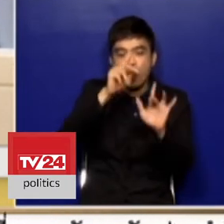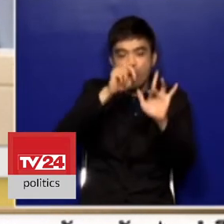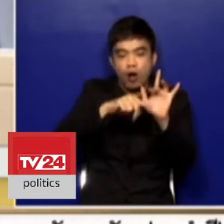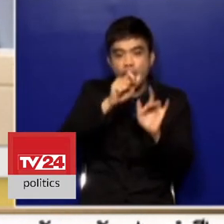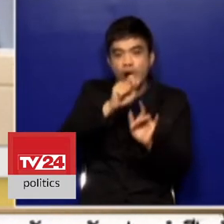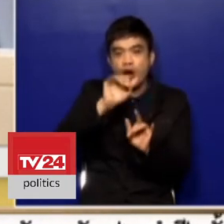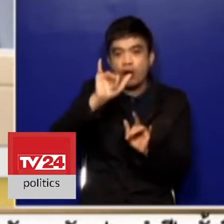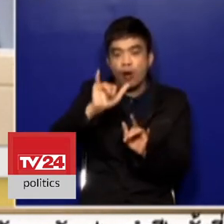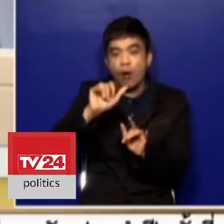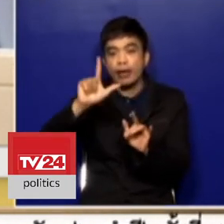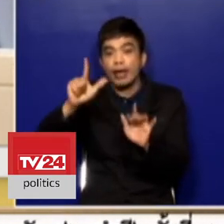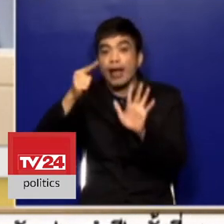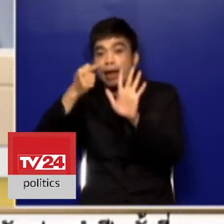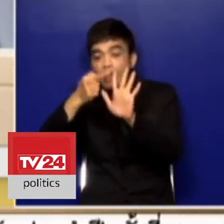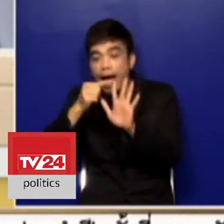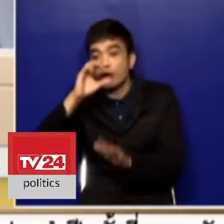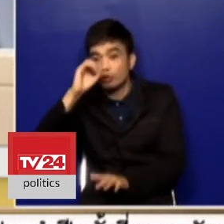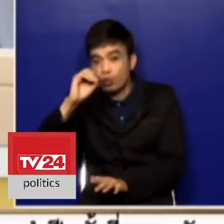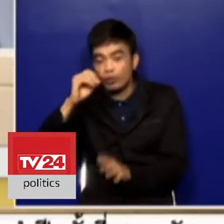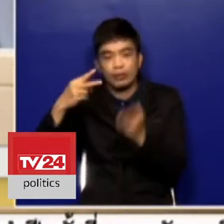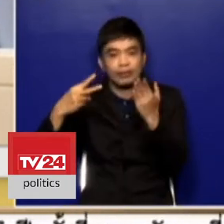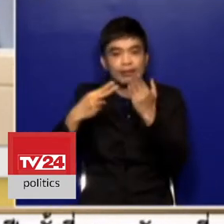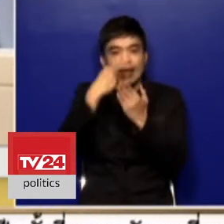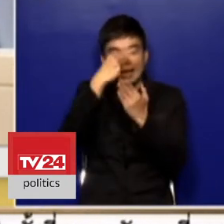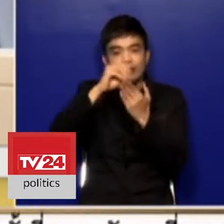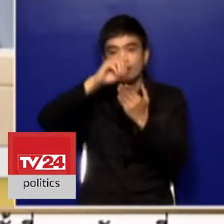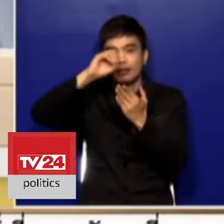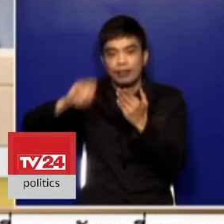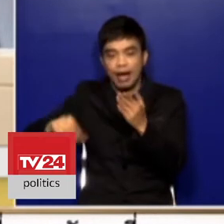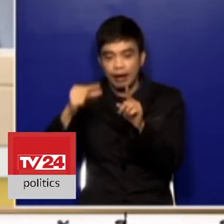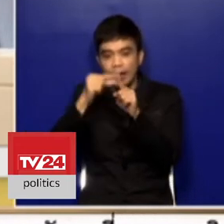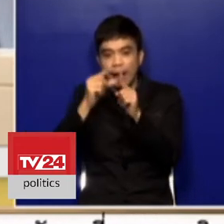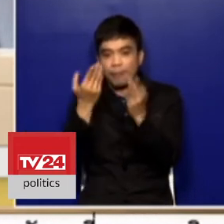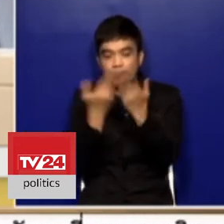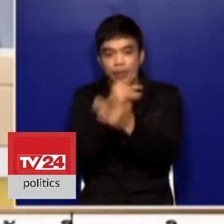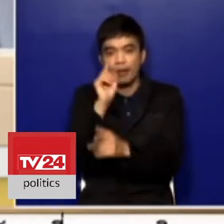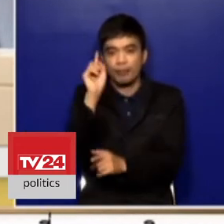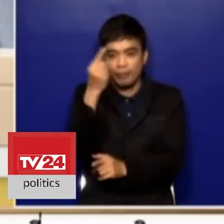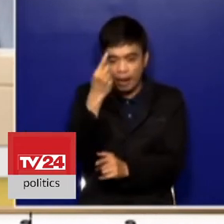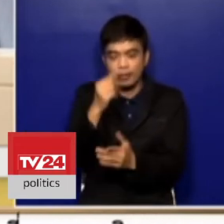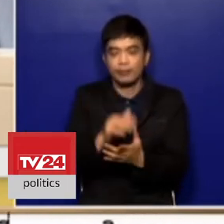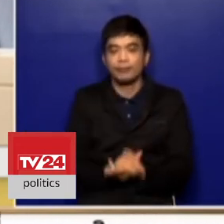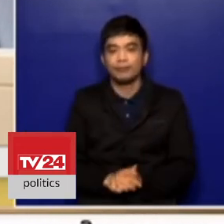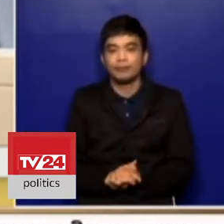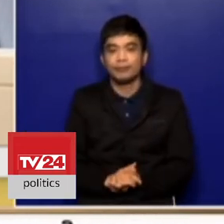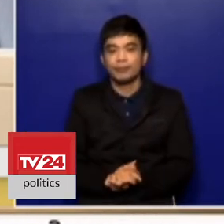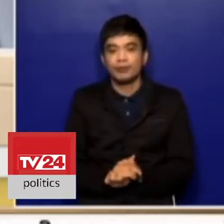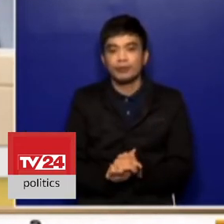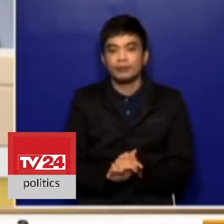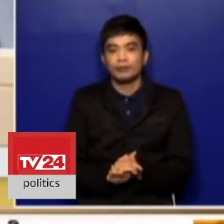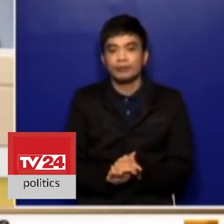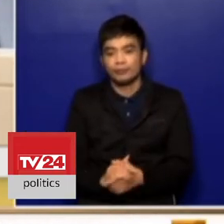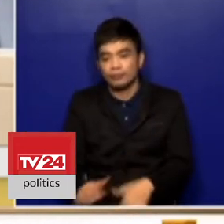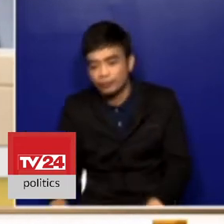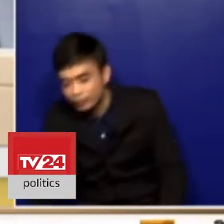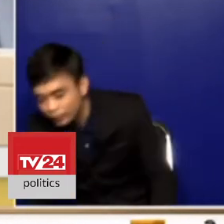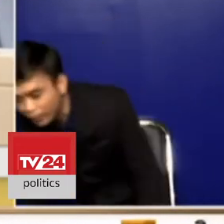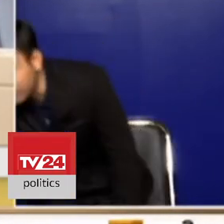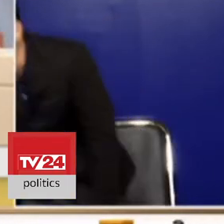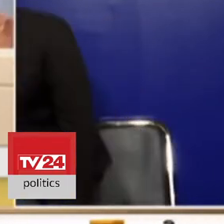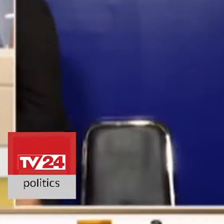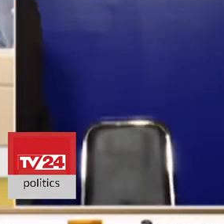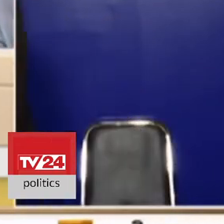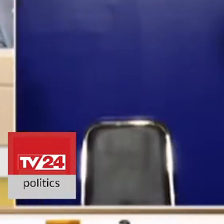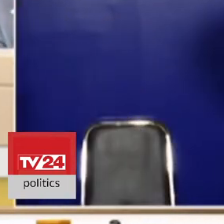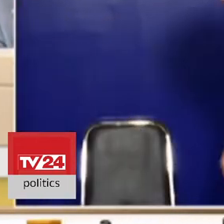สมดังนั้นประโยคก็จะกลายเป็นการปรับโครงสร้างอากรขาเข้าวัตถุดิบและกึ่งสำเร็จรูปที่เหมาะสมที่ฉันขอ